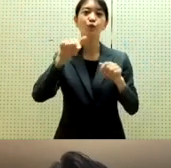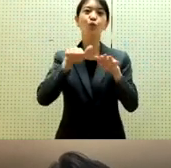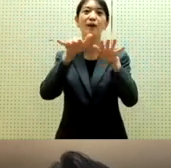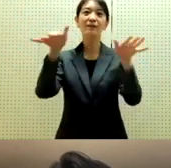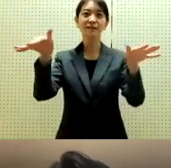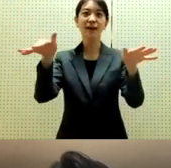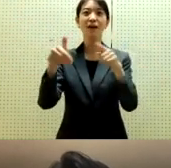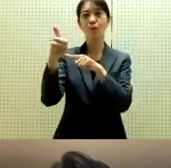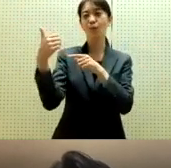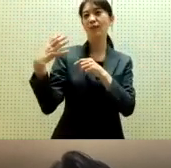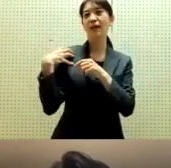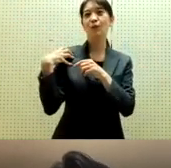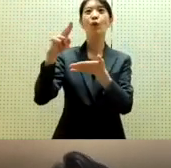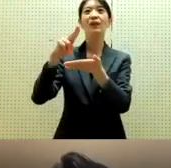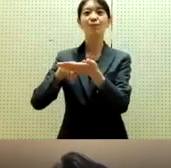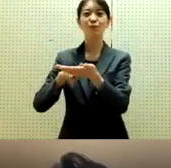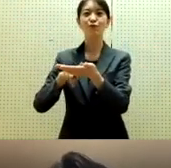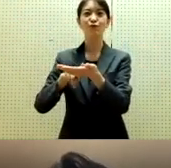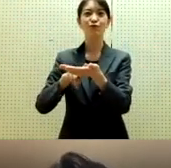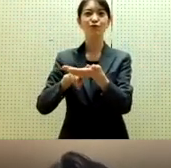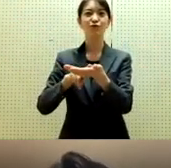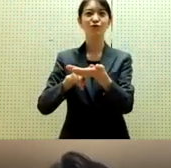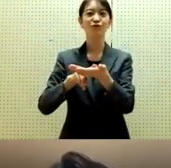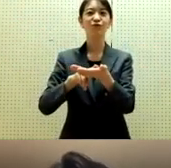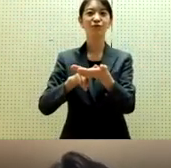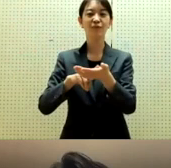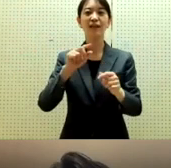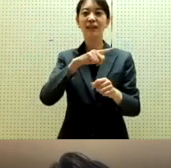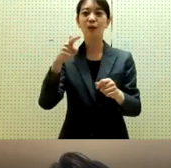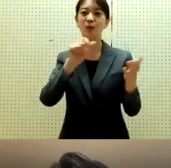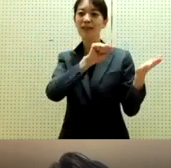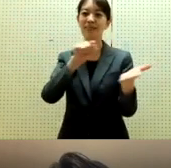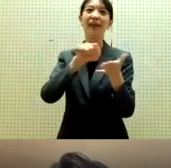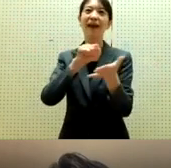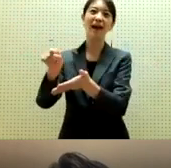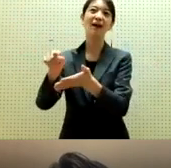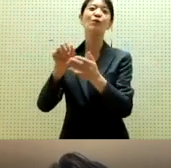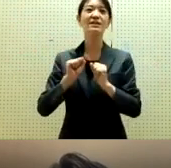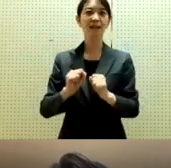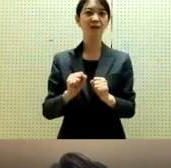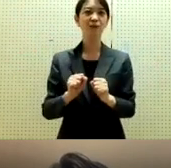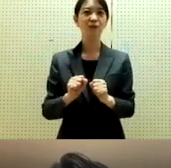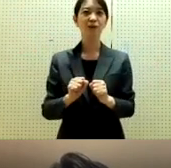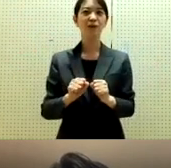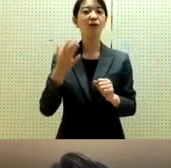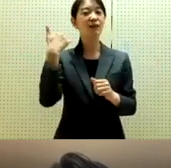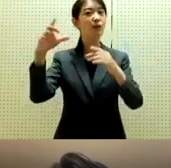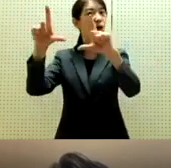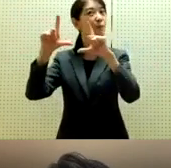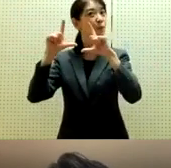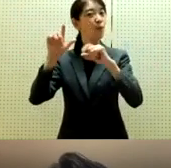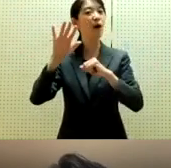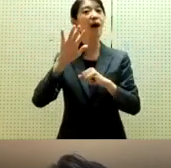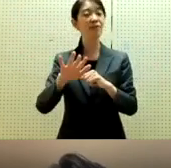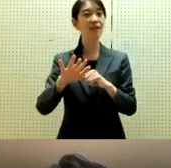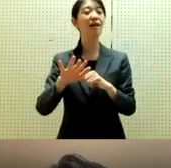ったりしてボールを投げてると思うんです。でそれに対して今日ご発表があったように先生たちは素敵な実践をするっていうことでボールを